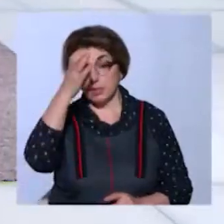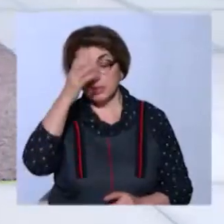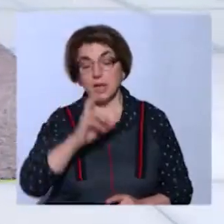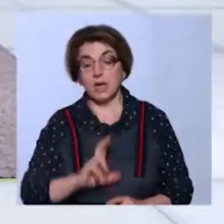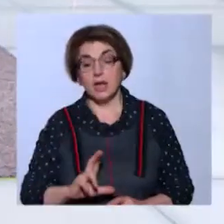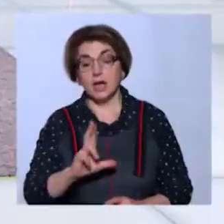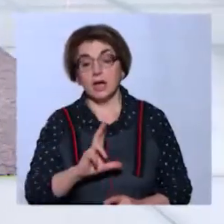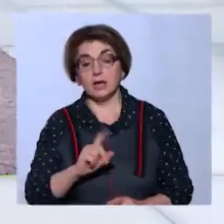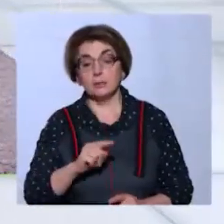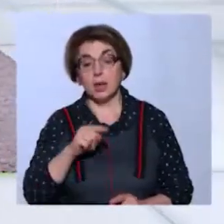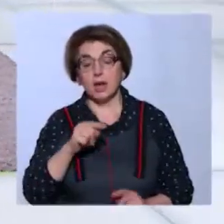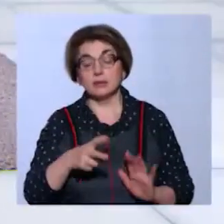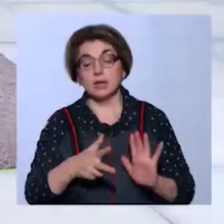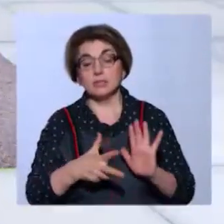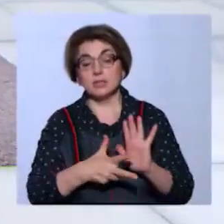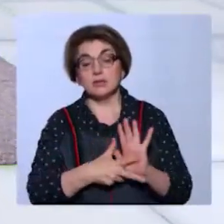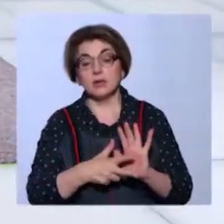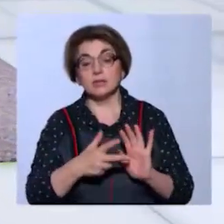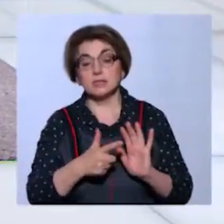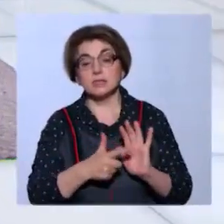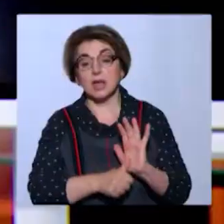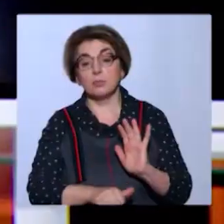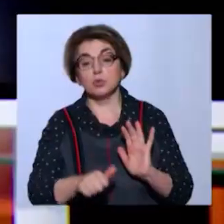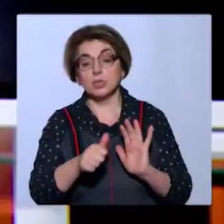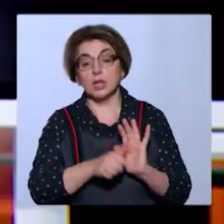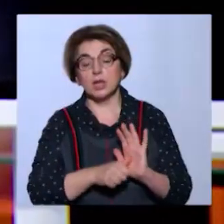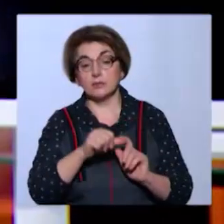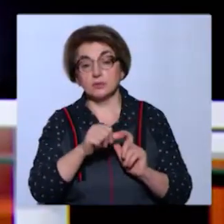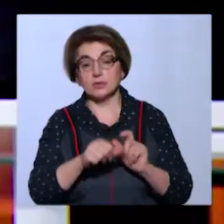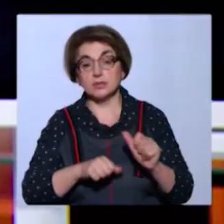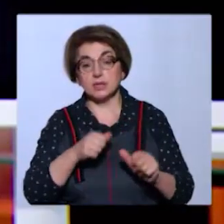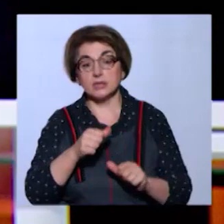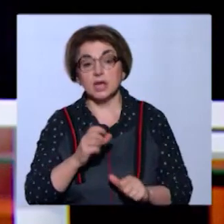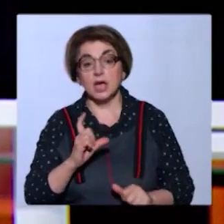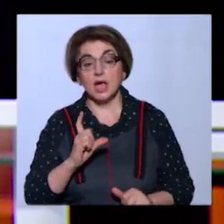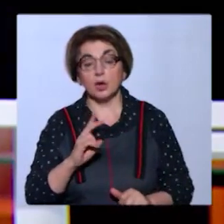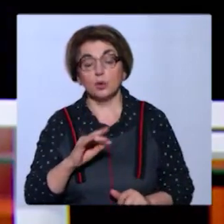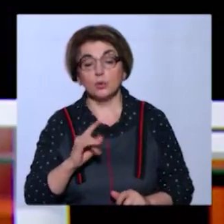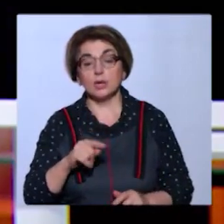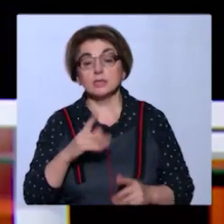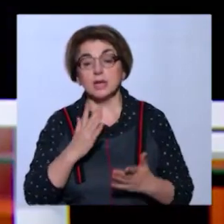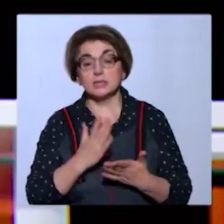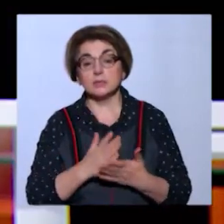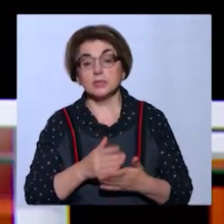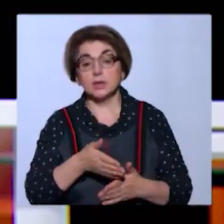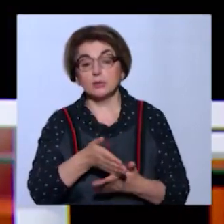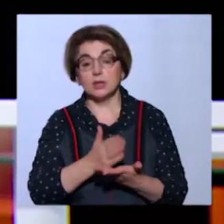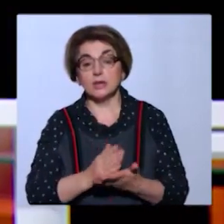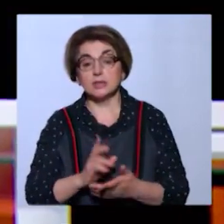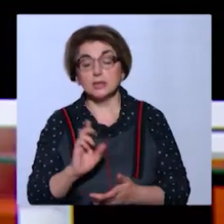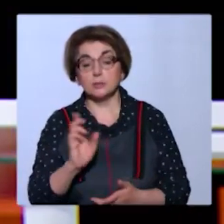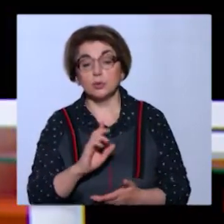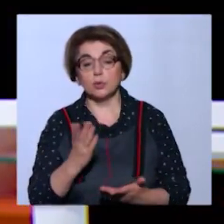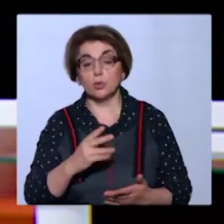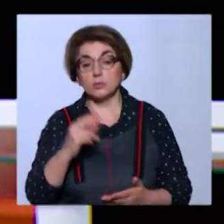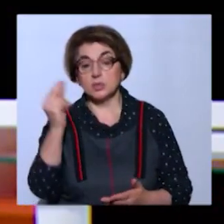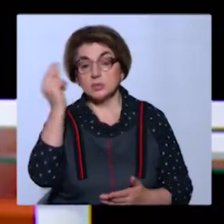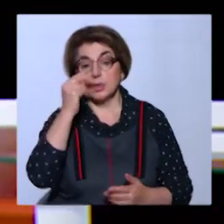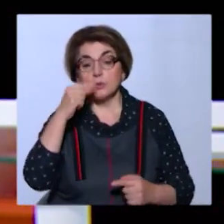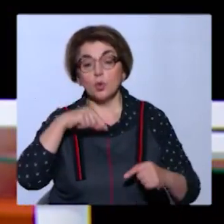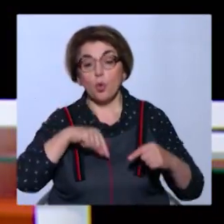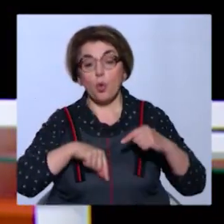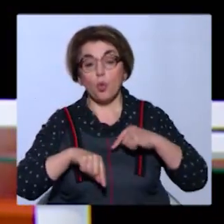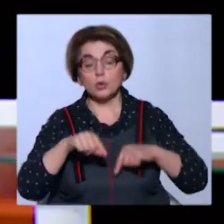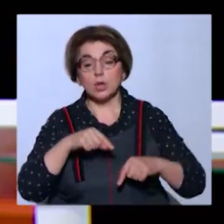გამოიყენა 1866 წელს. ხოლო ეკოლოგია ეს არის ბიოლოგიის დარგი, რომელიც შეისწავლის